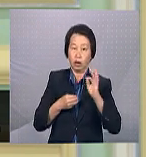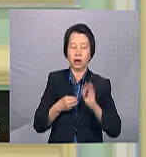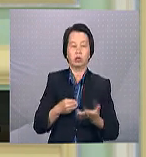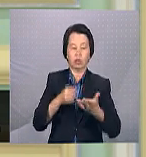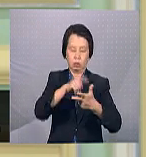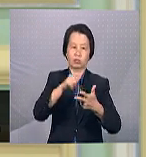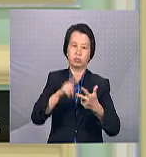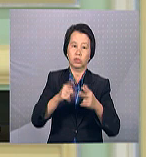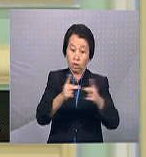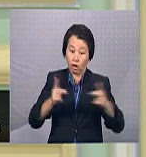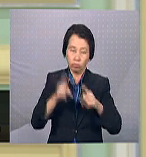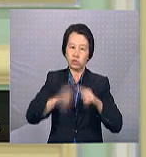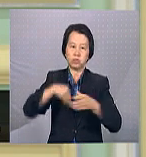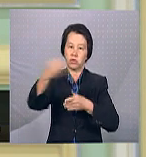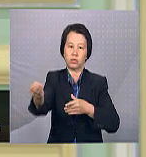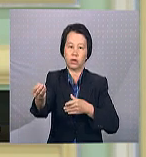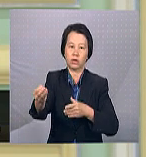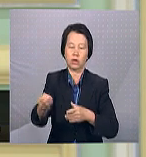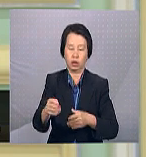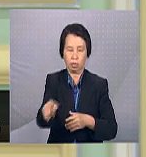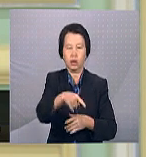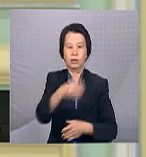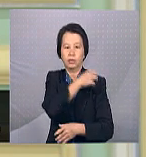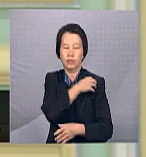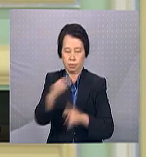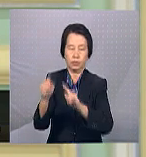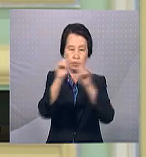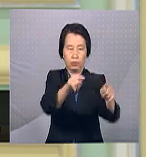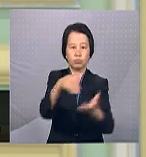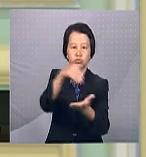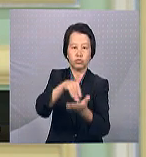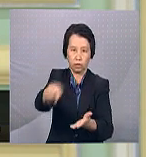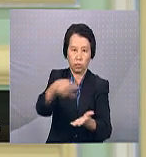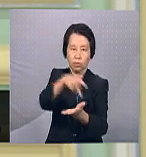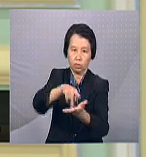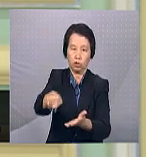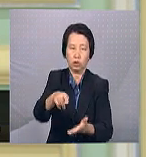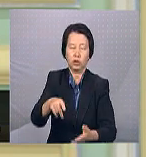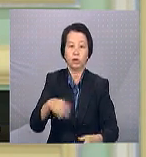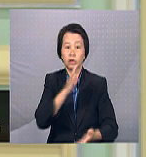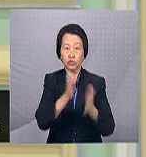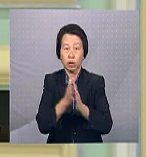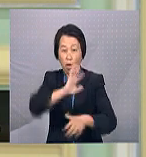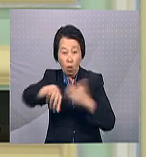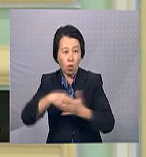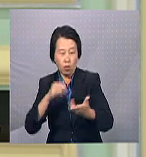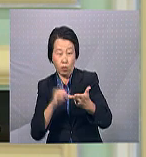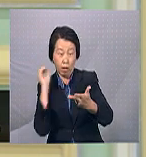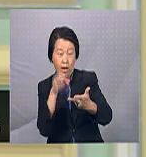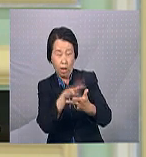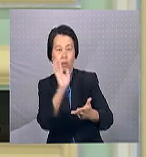pegawai-pegawai yang bertugas supaya boleh membeli daging dan sebagainya bagi pihak mereka. Ya. Kita tidak hantar semuanya kepada